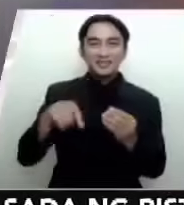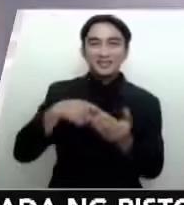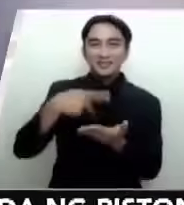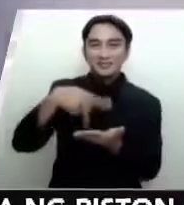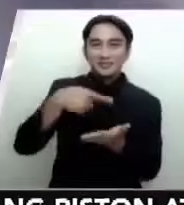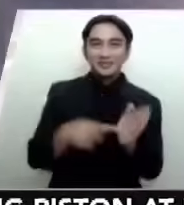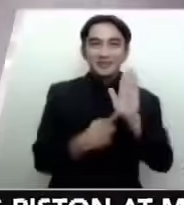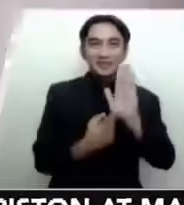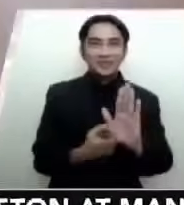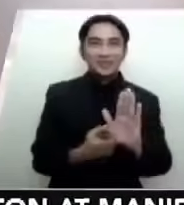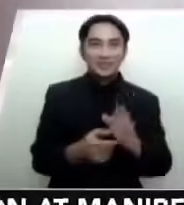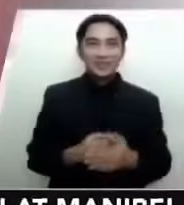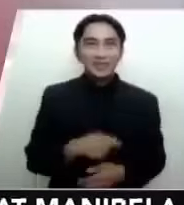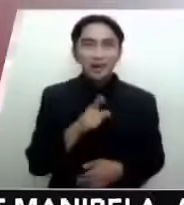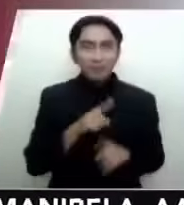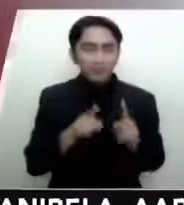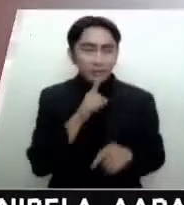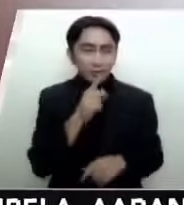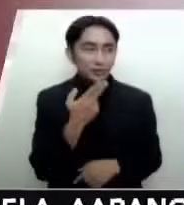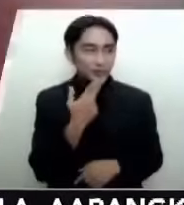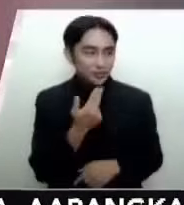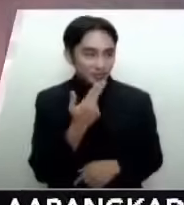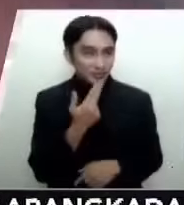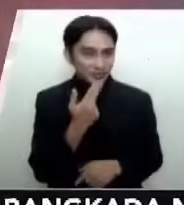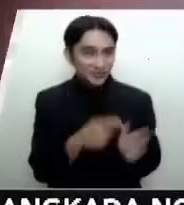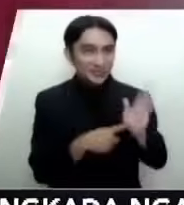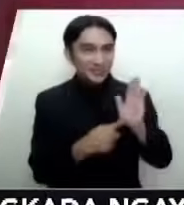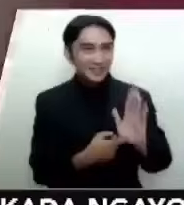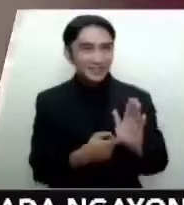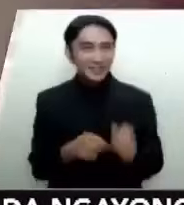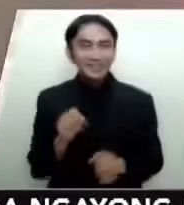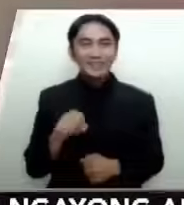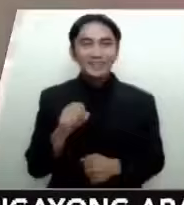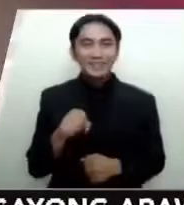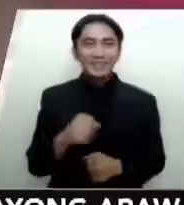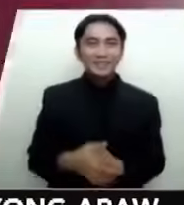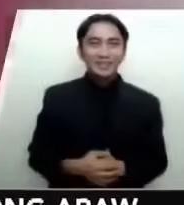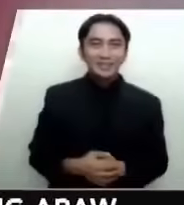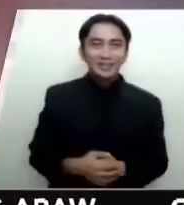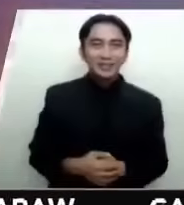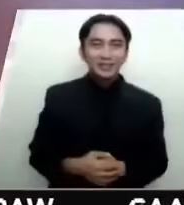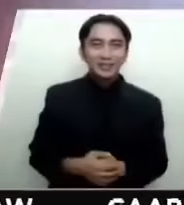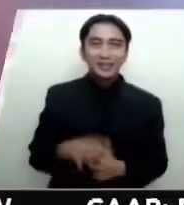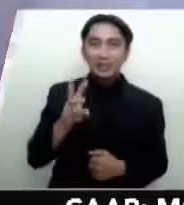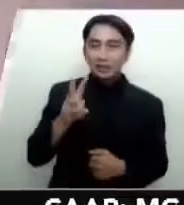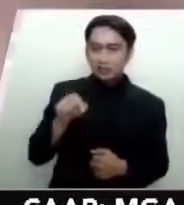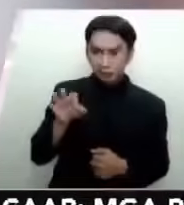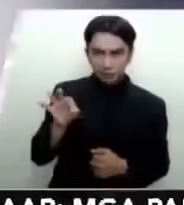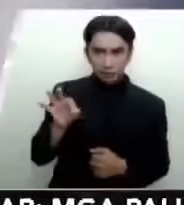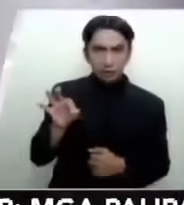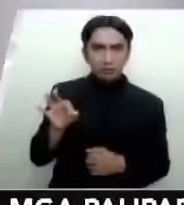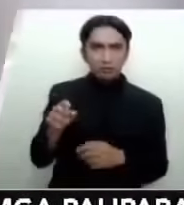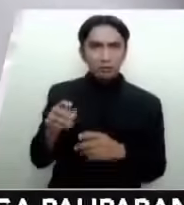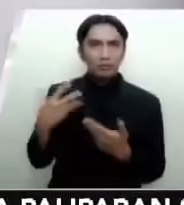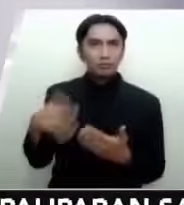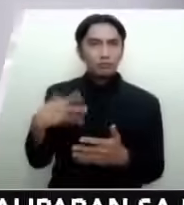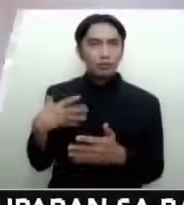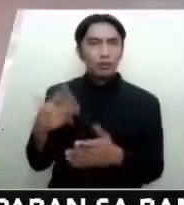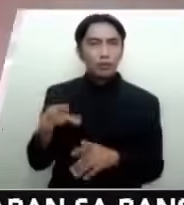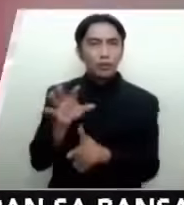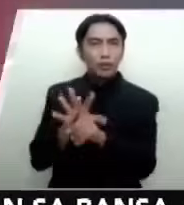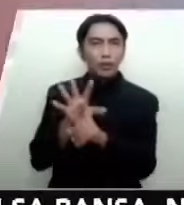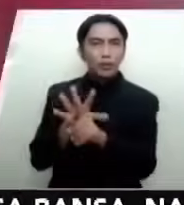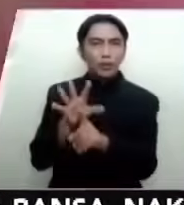dahil cute na cute talaga si Gian. Ulit-uliting panoorin yan, Gian. Hanggang paglaki mo. 6.9 million eh, di ba? Nakakatuwang bata